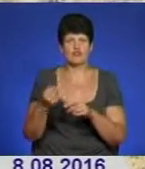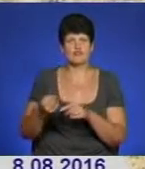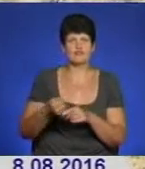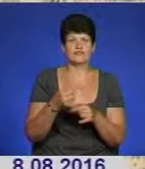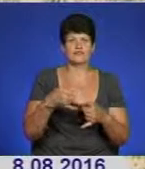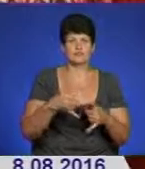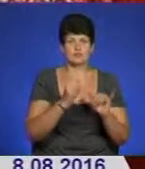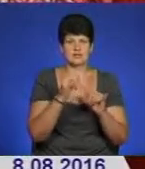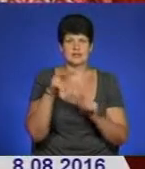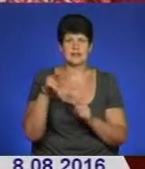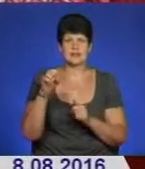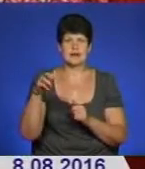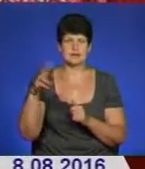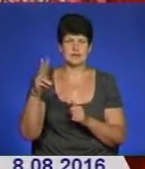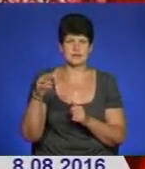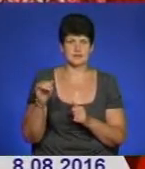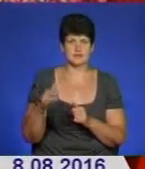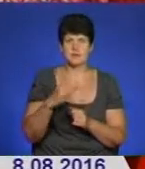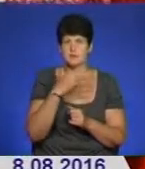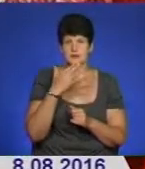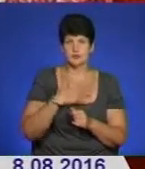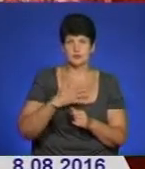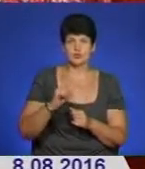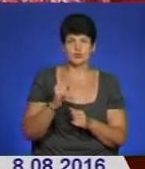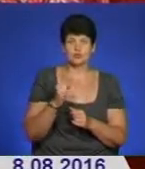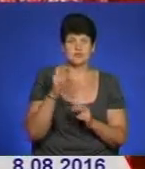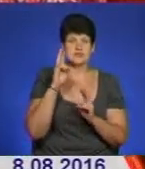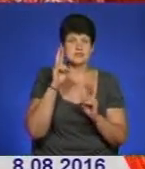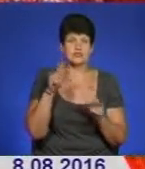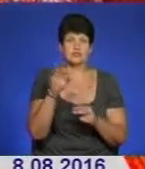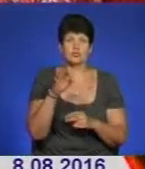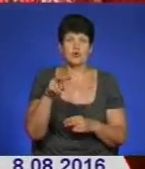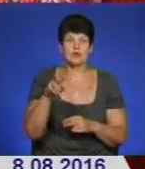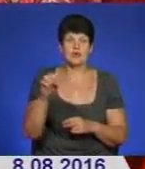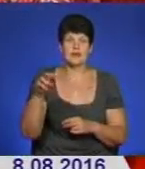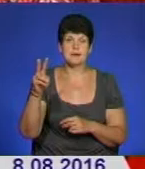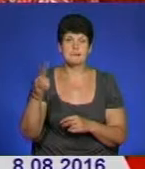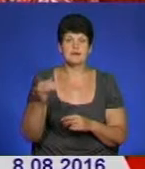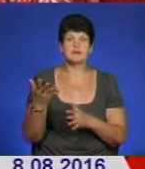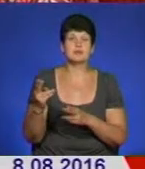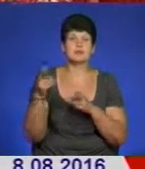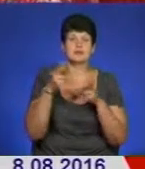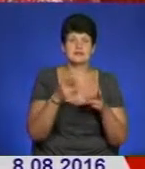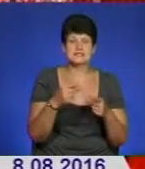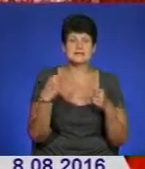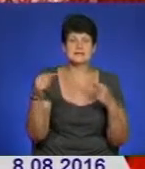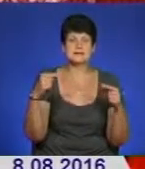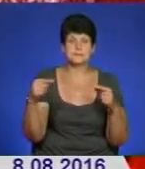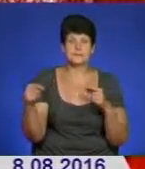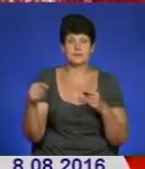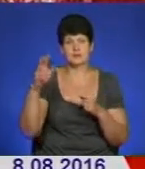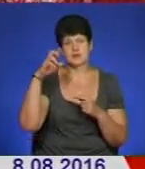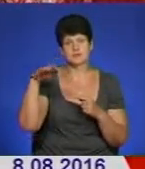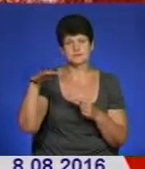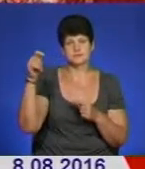прадавніх земель. Багато моїх друзів не знає про лемки, як вони були переселені з іншої